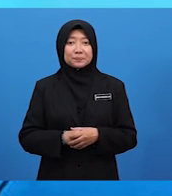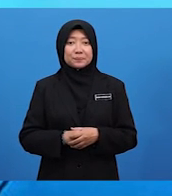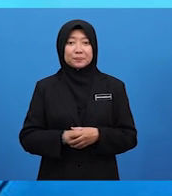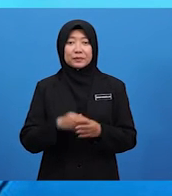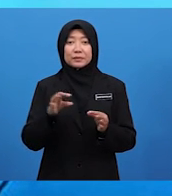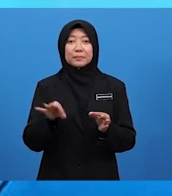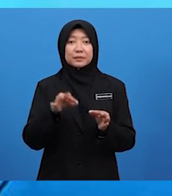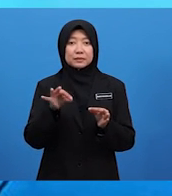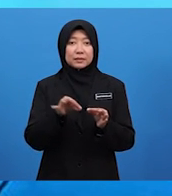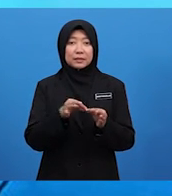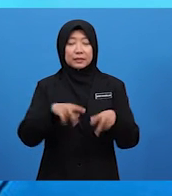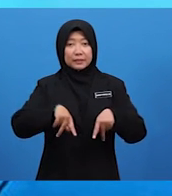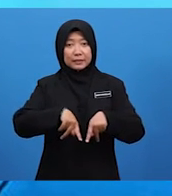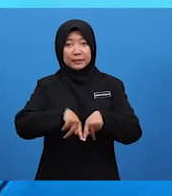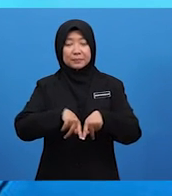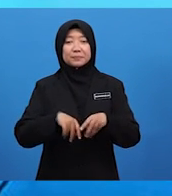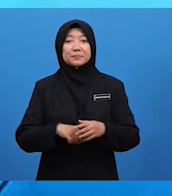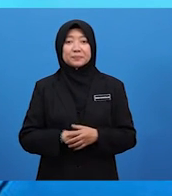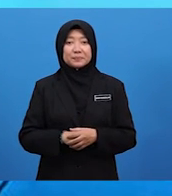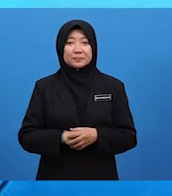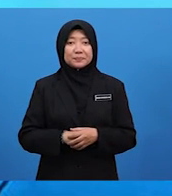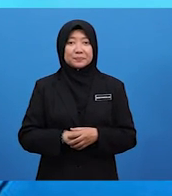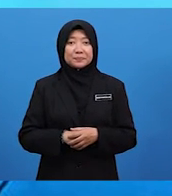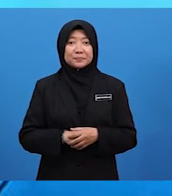Ketiga, menjahit gelim sisi.